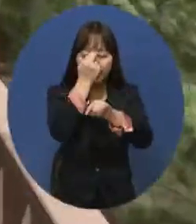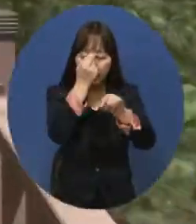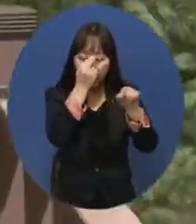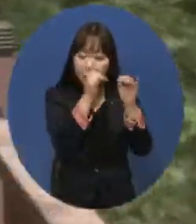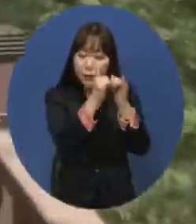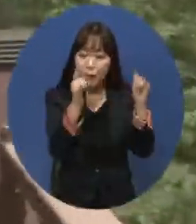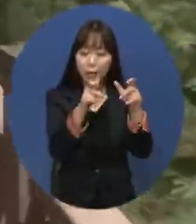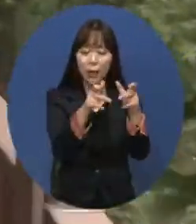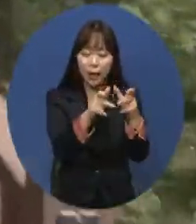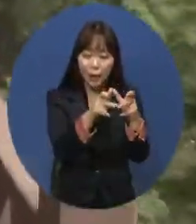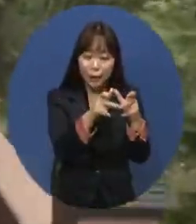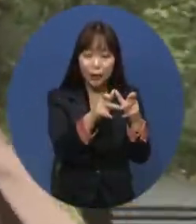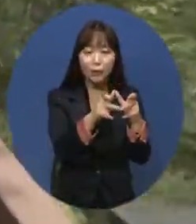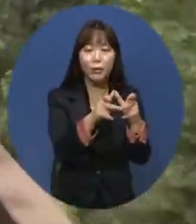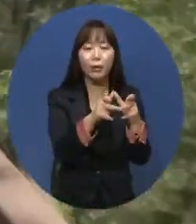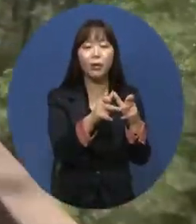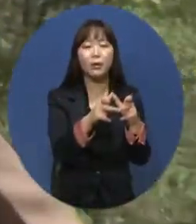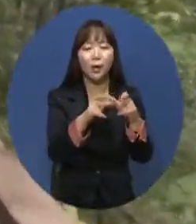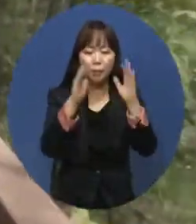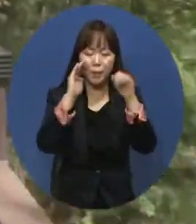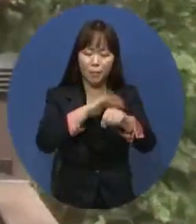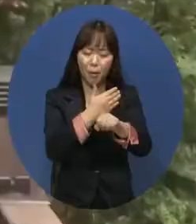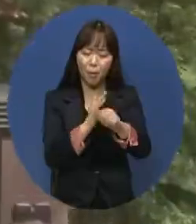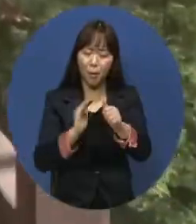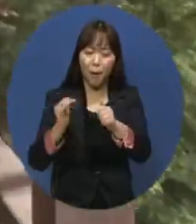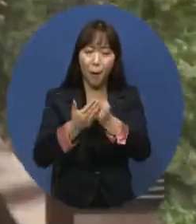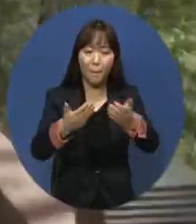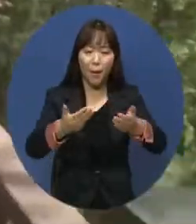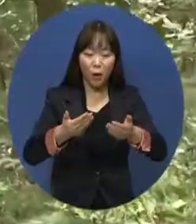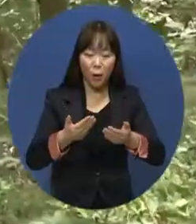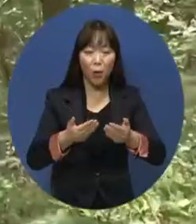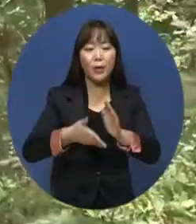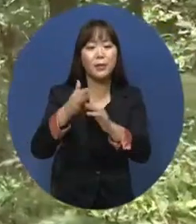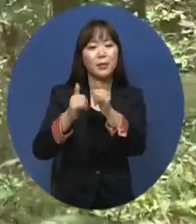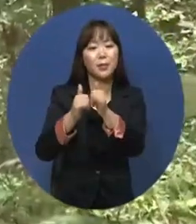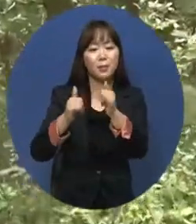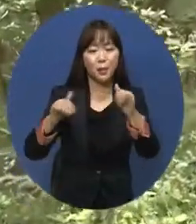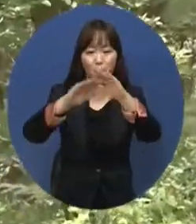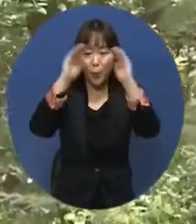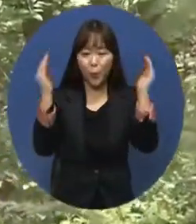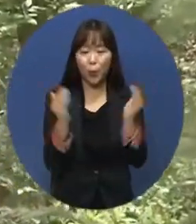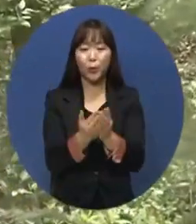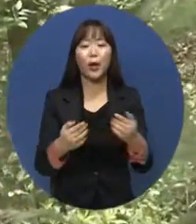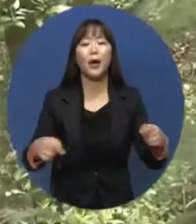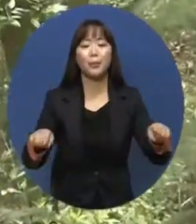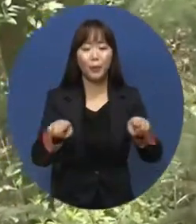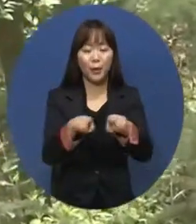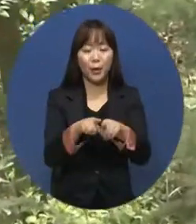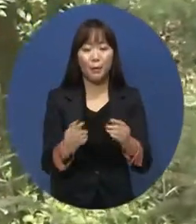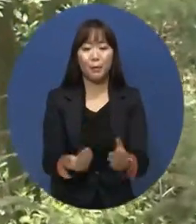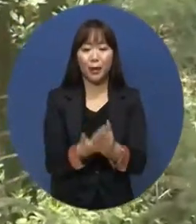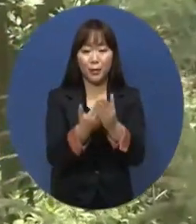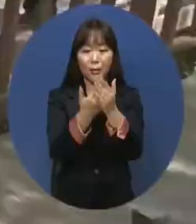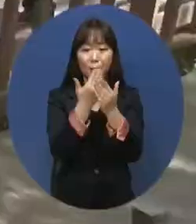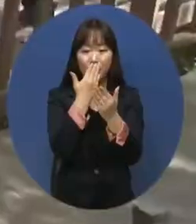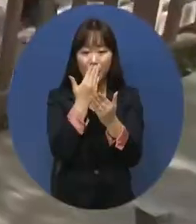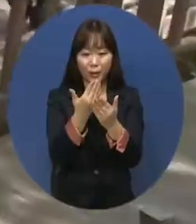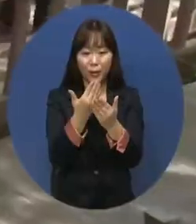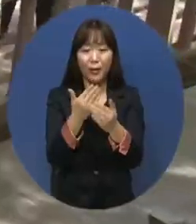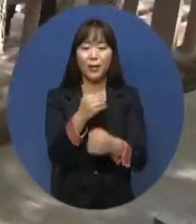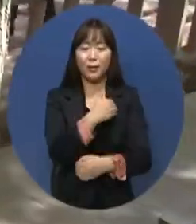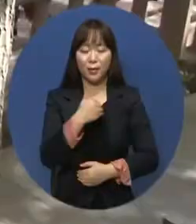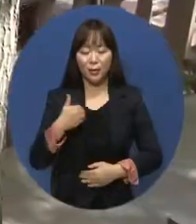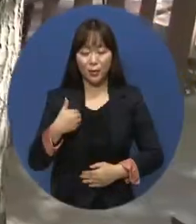장애인들이 평생 악스 권을 보장받고 순천 시민 모두가 함께 성장할 수 있는 든든한